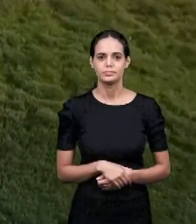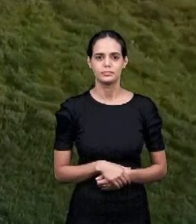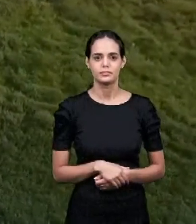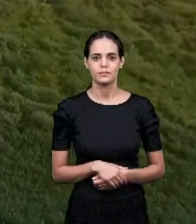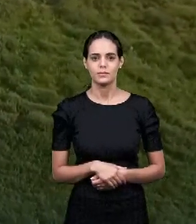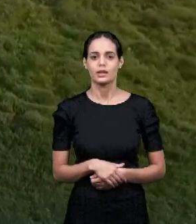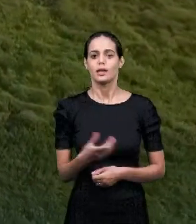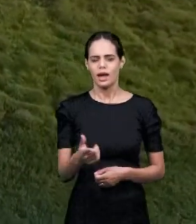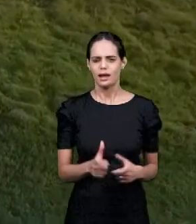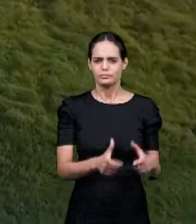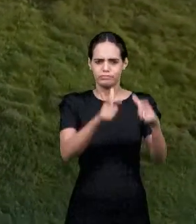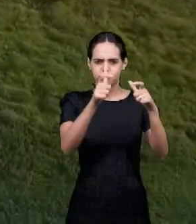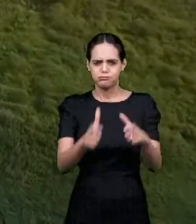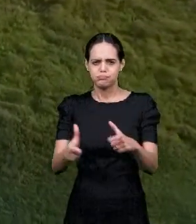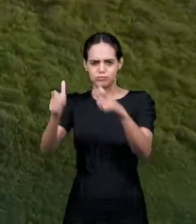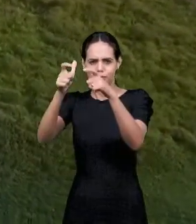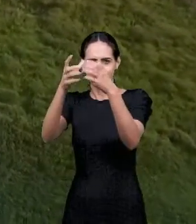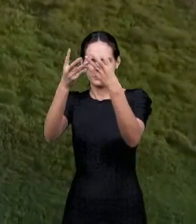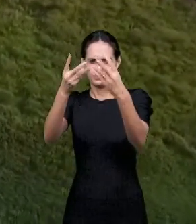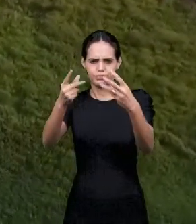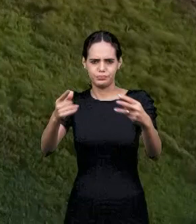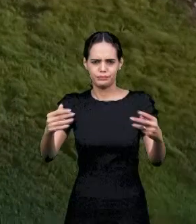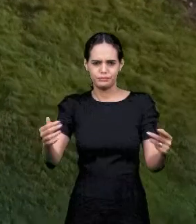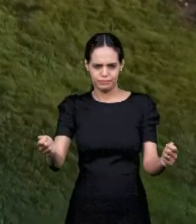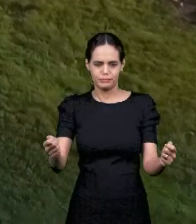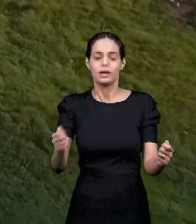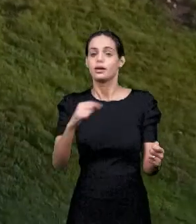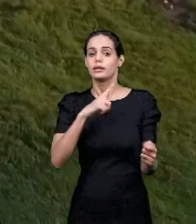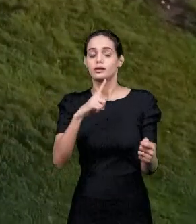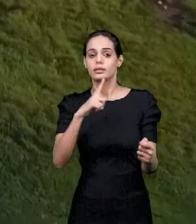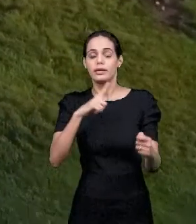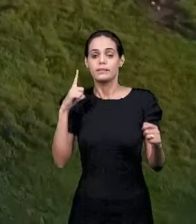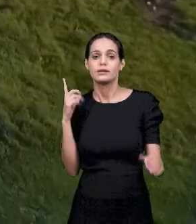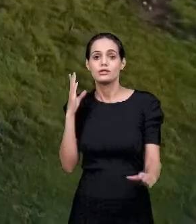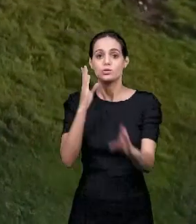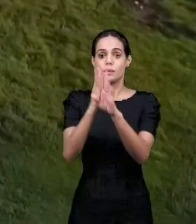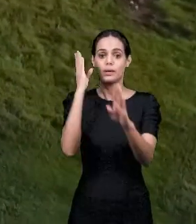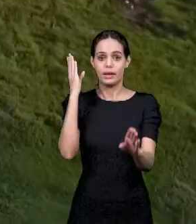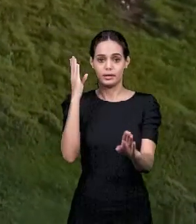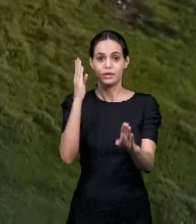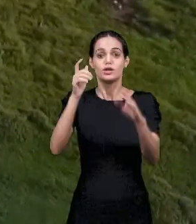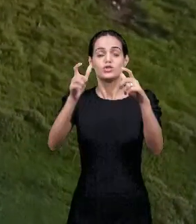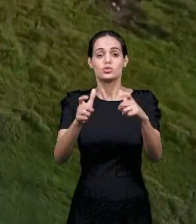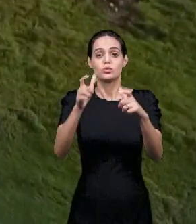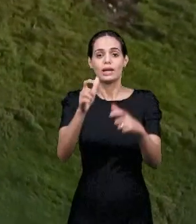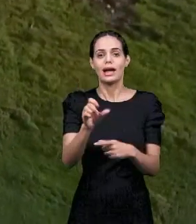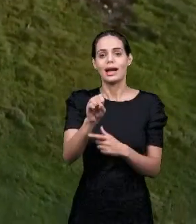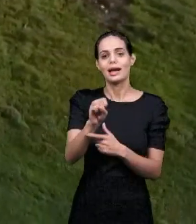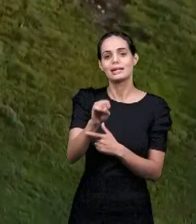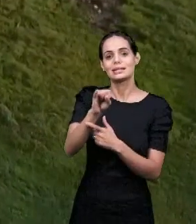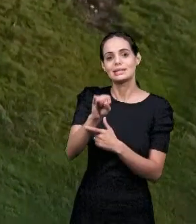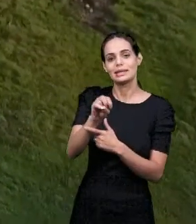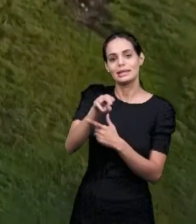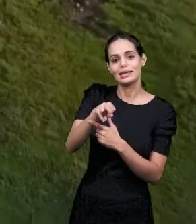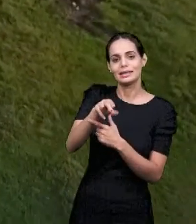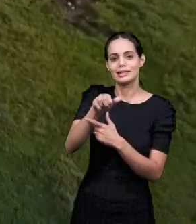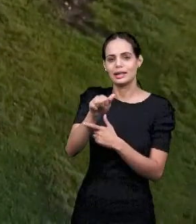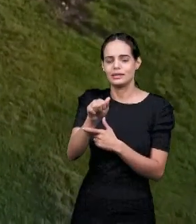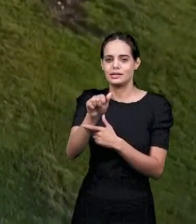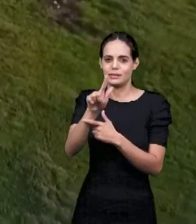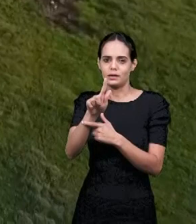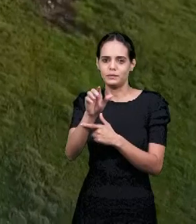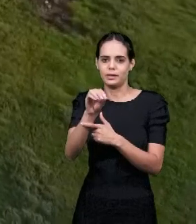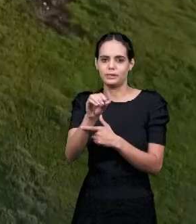ruines Cafarnaum, onde de tem a Capernaum existência e a descoberta dessas dans ruínas les na jours actuels. sinagoga. Il y a la O Senhor découverte Jesus teve de muitas ces